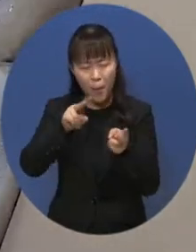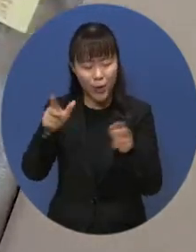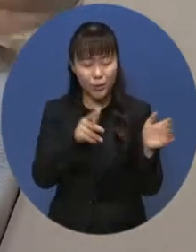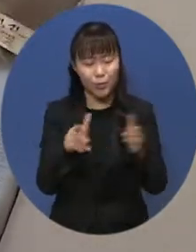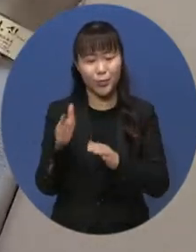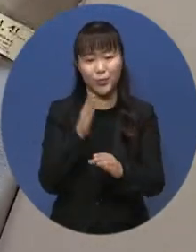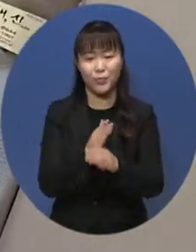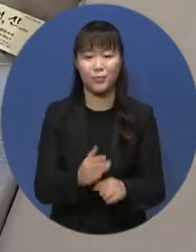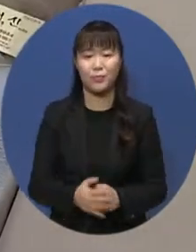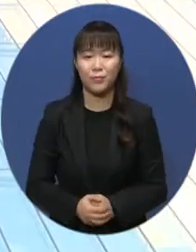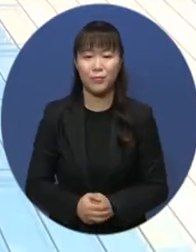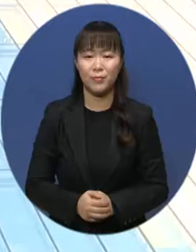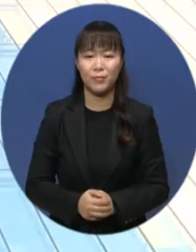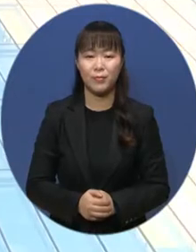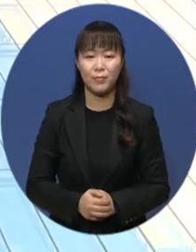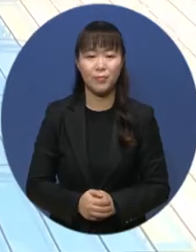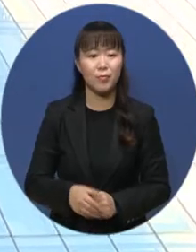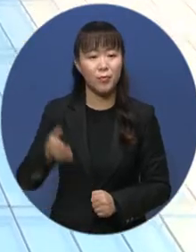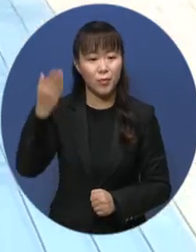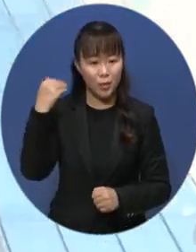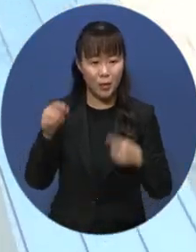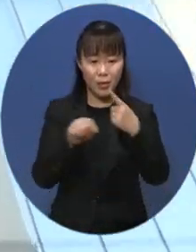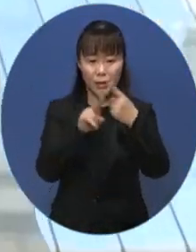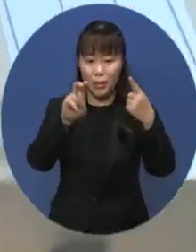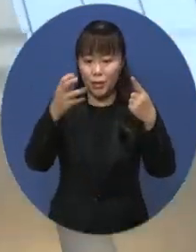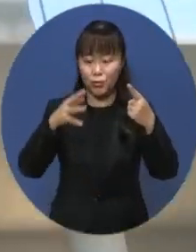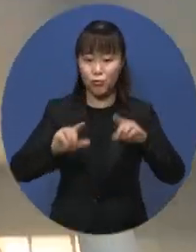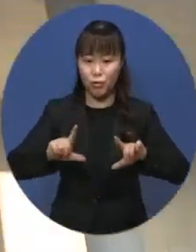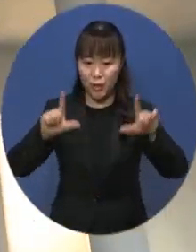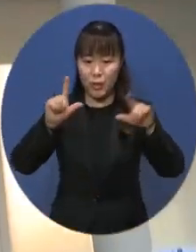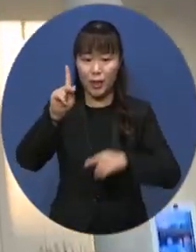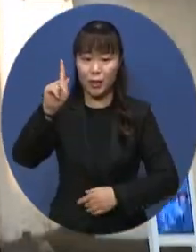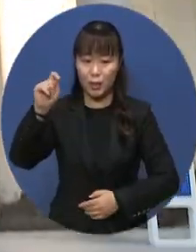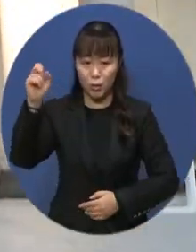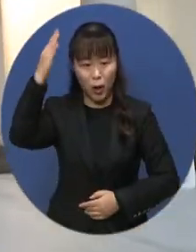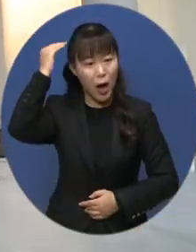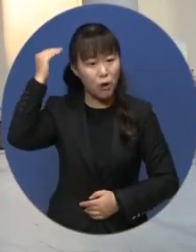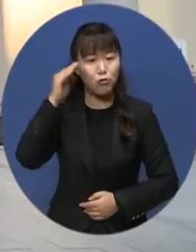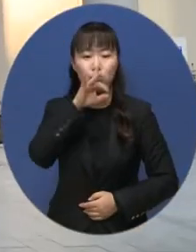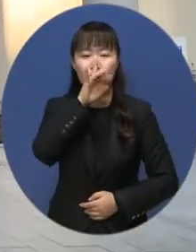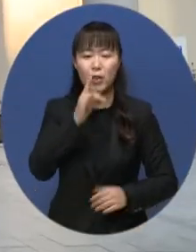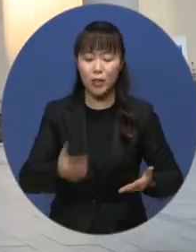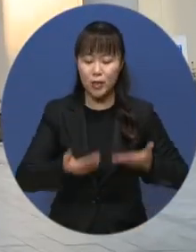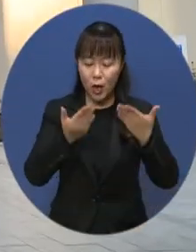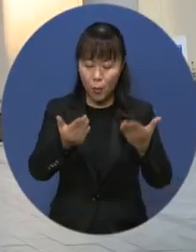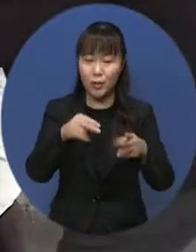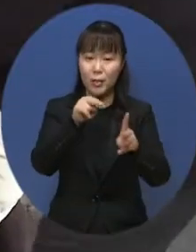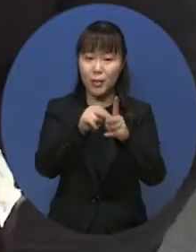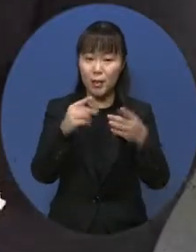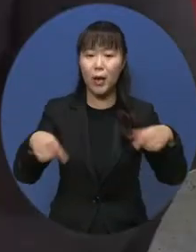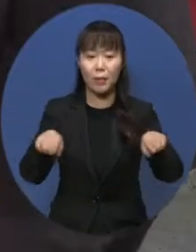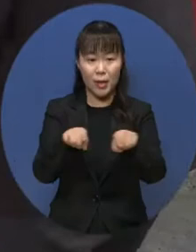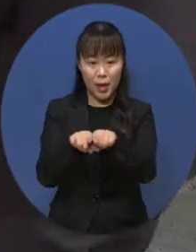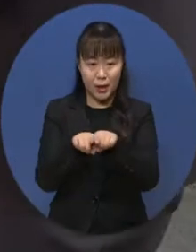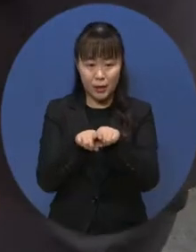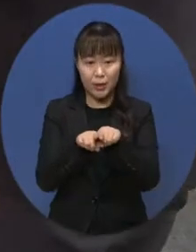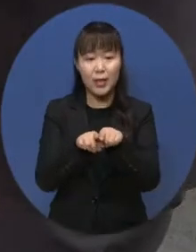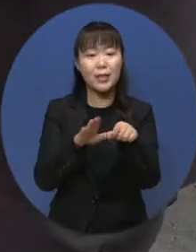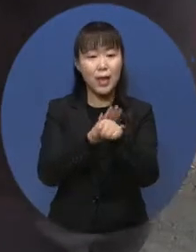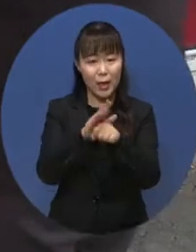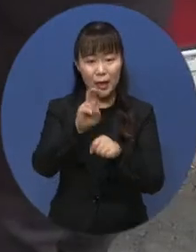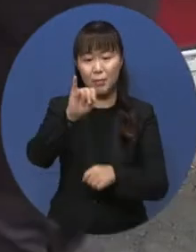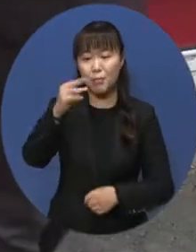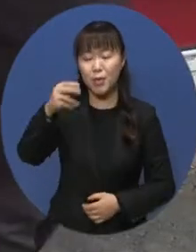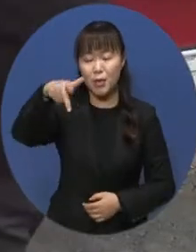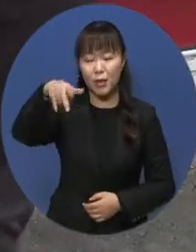있습니다 지난달 29일 kt 와 한국 중앙 자 업무가 센터가 진행한 사랑의 밀 키트 준비